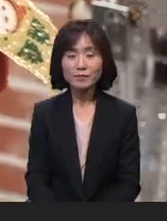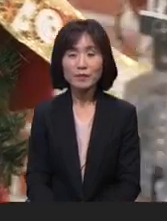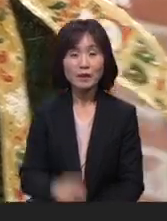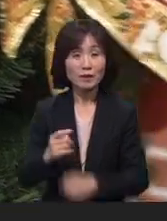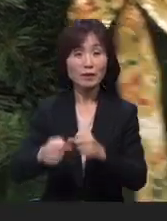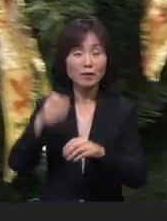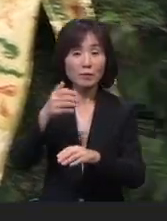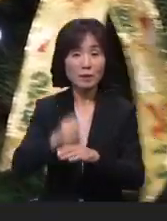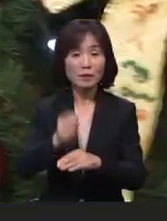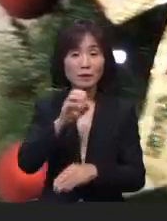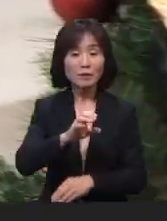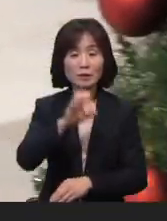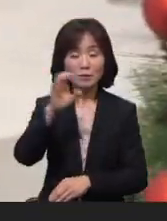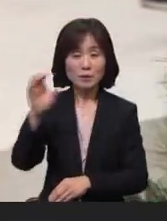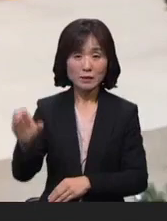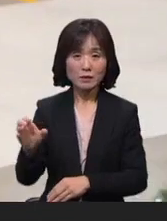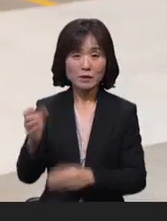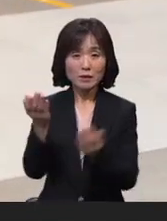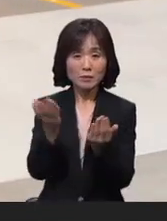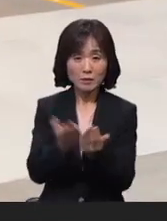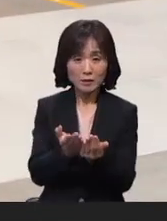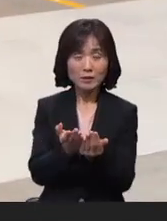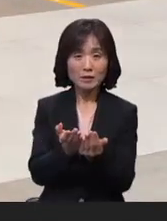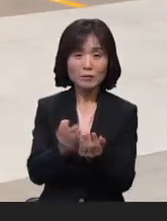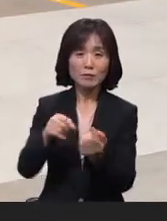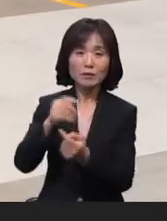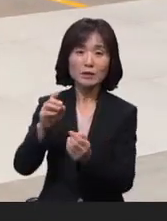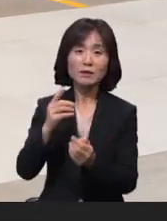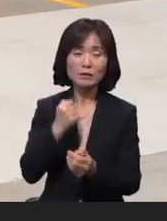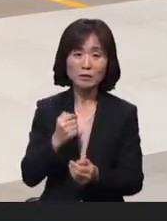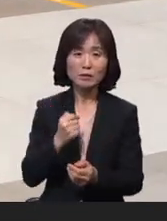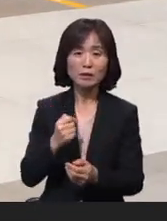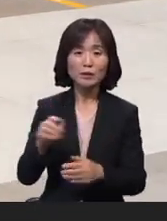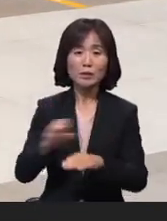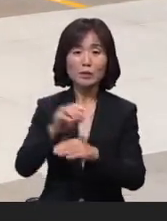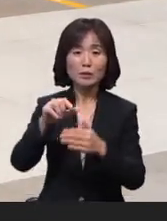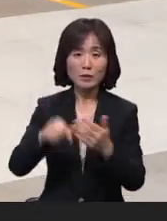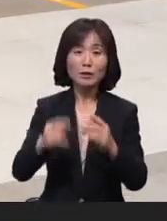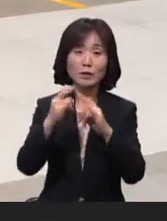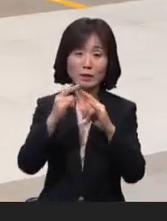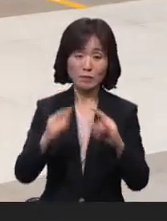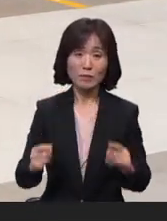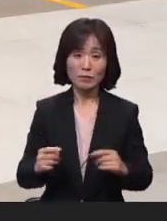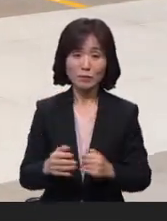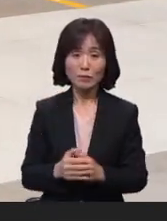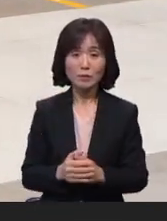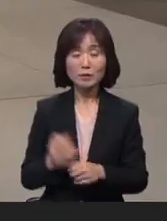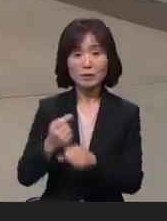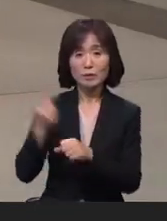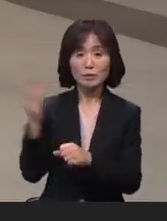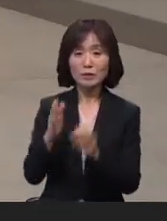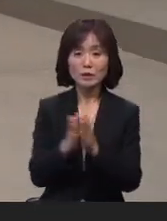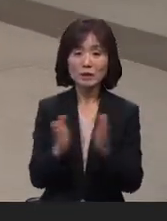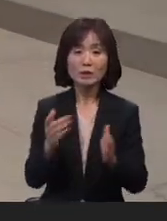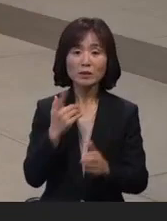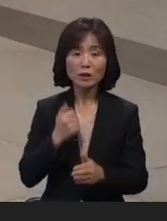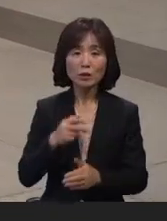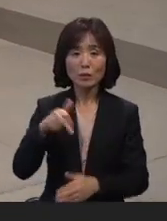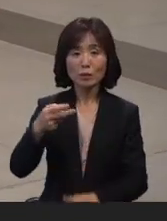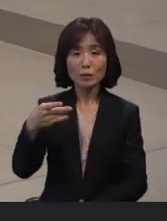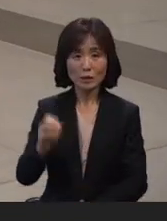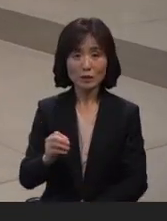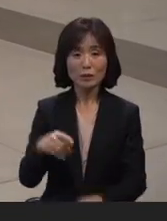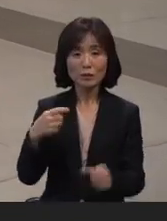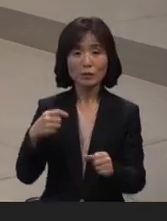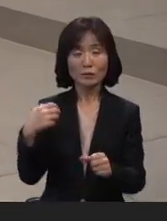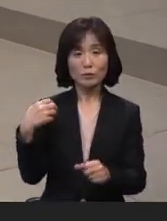연말, 크리스마스에 맞춰 진행된 소프트웨어 캠프. 특히 작년부터 시작된 코딩 교육